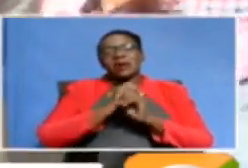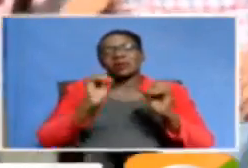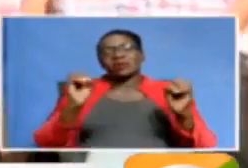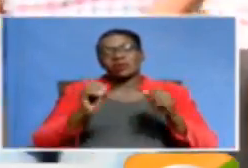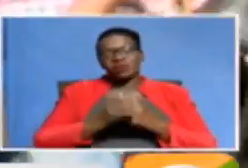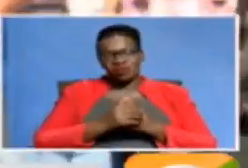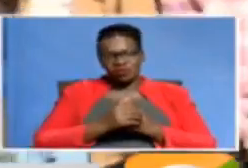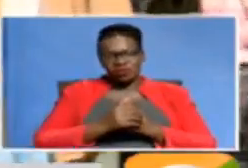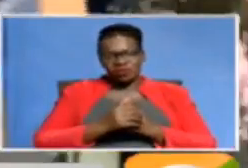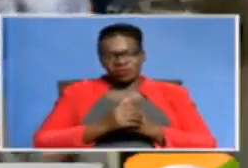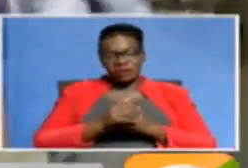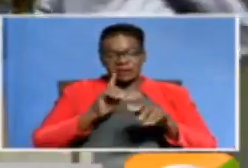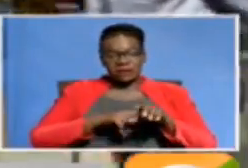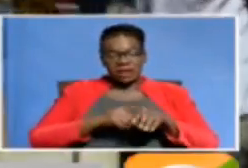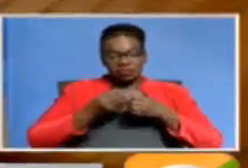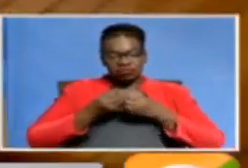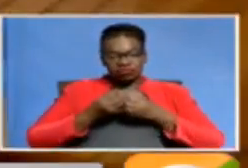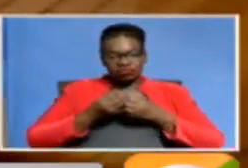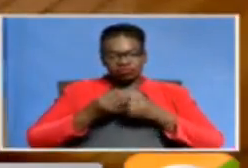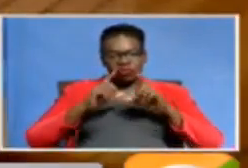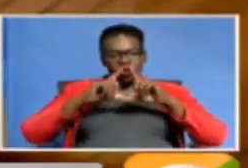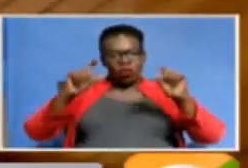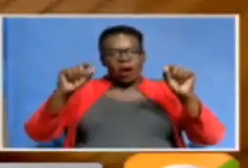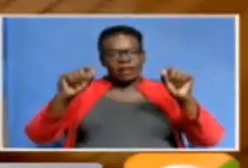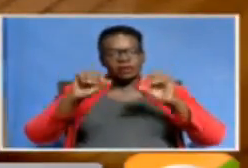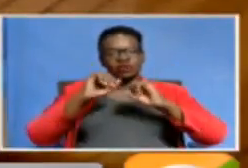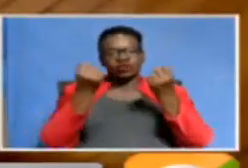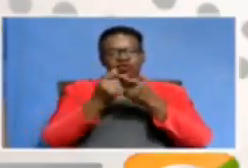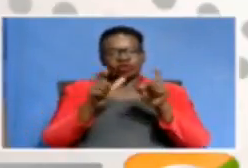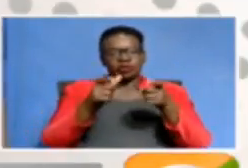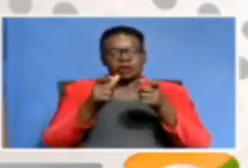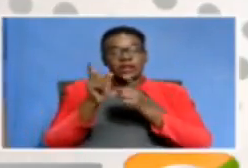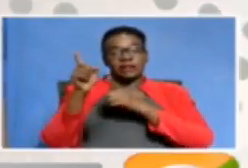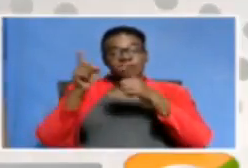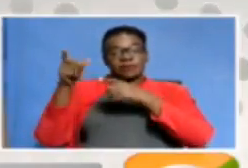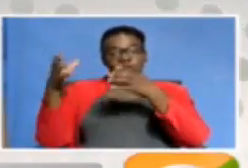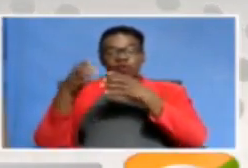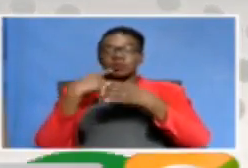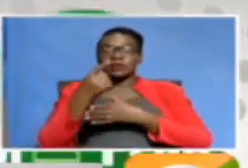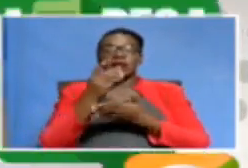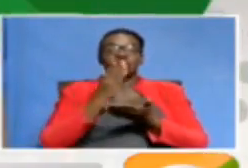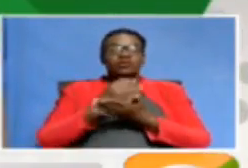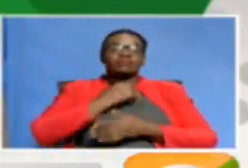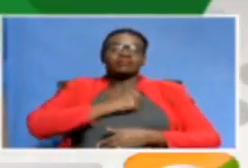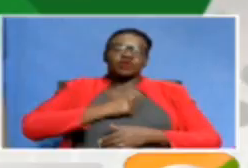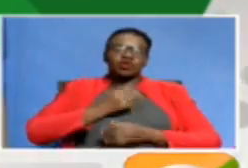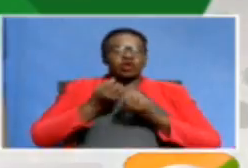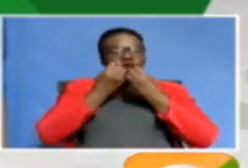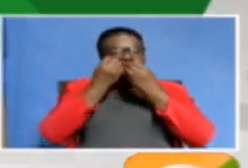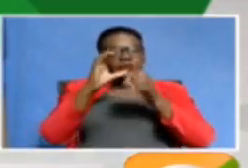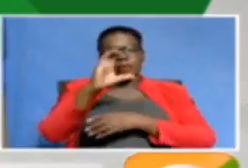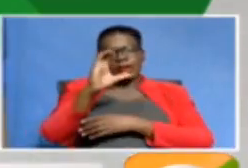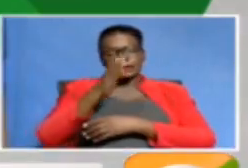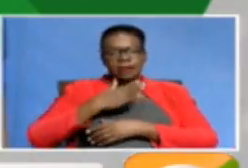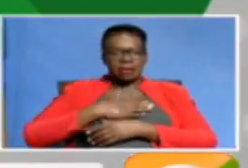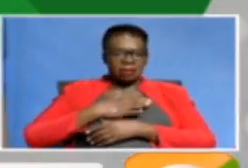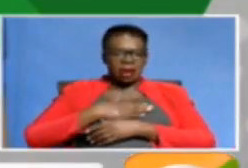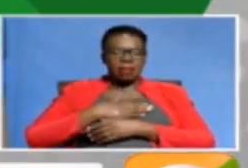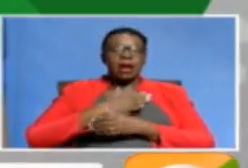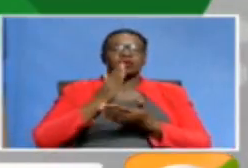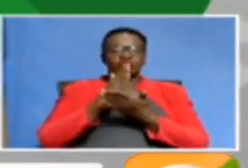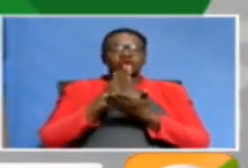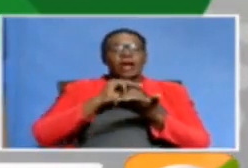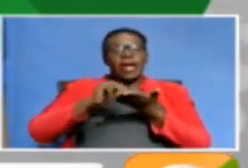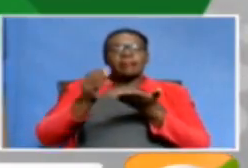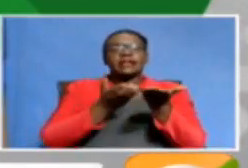Katika ujumbe uliotumwa kwa vyombo vya habari, kampuni ya Safaricom ilisema, "Tunasikitika kuwajulisha wateja wetu kuwa huduma za